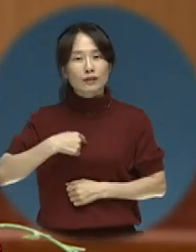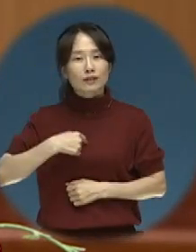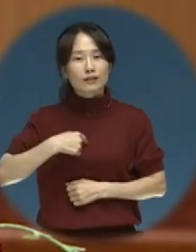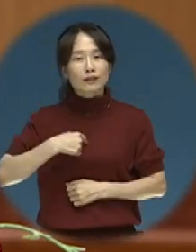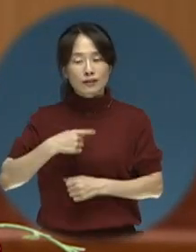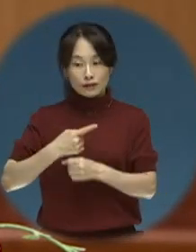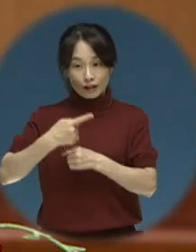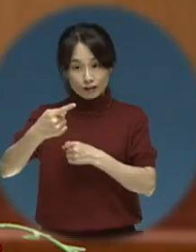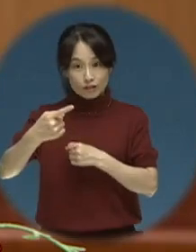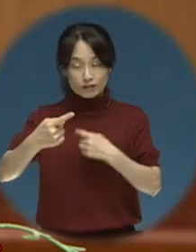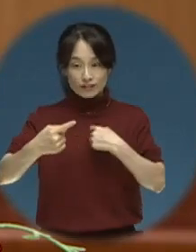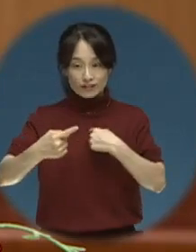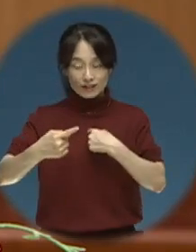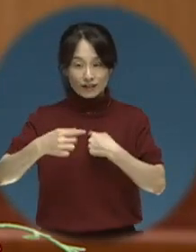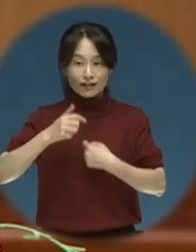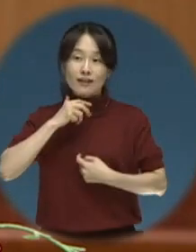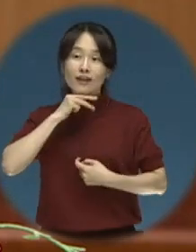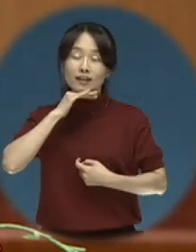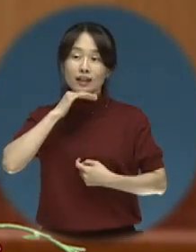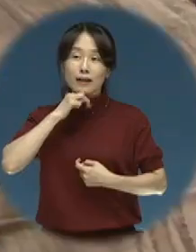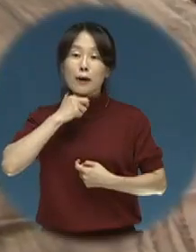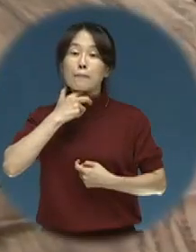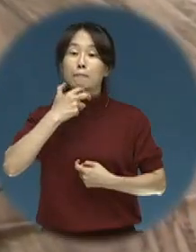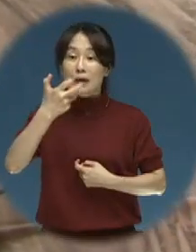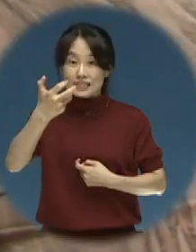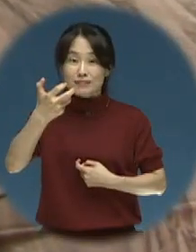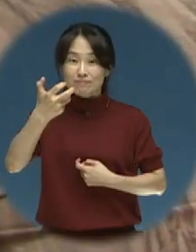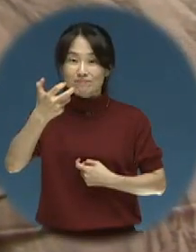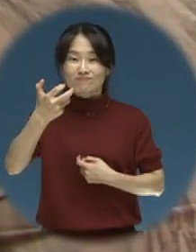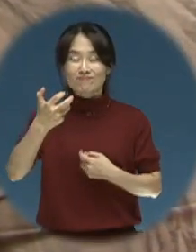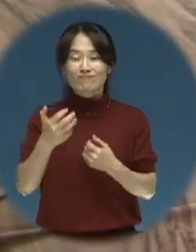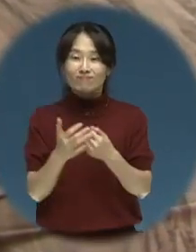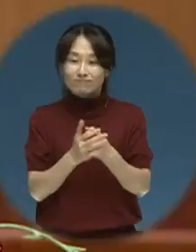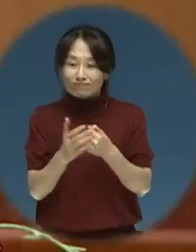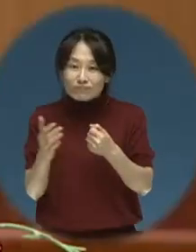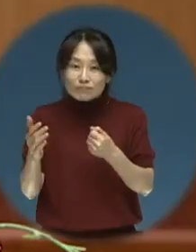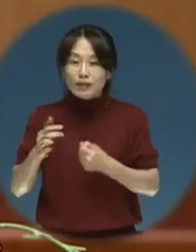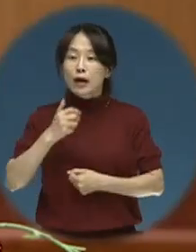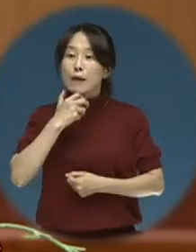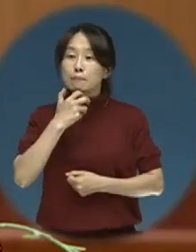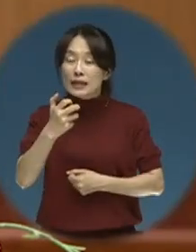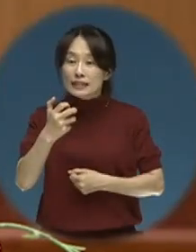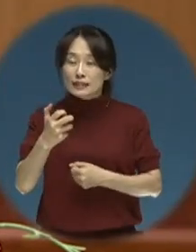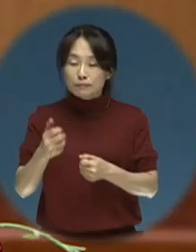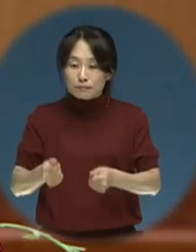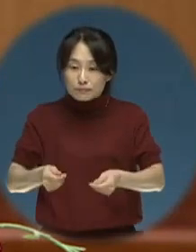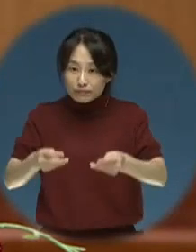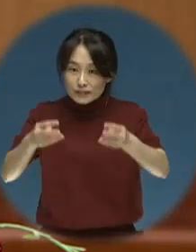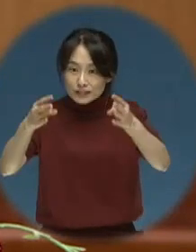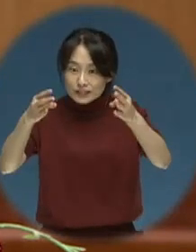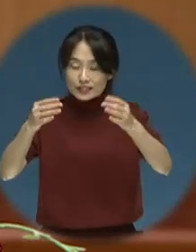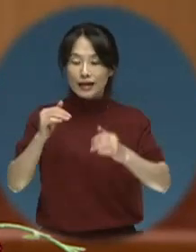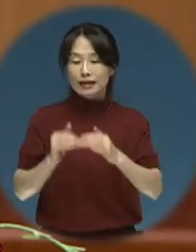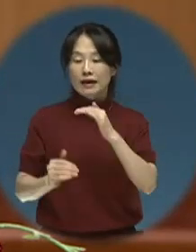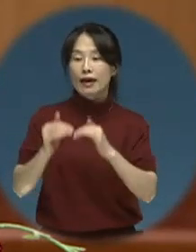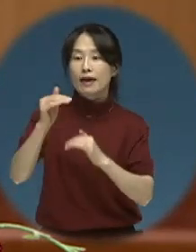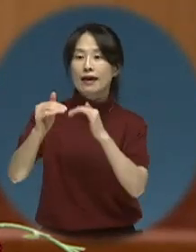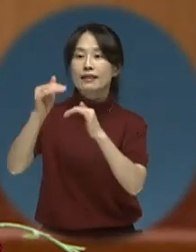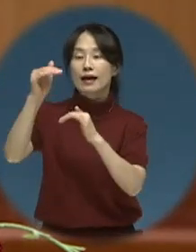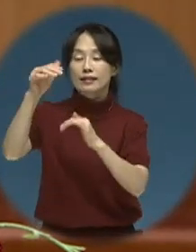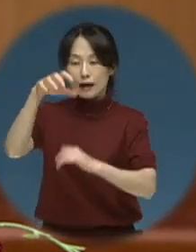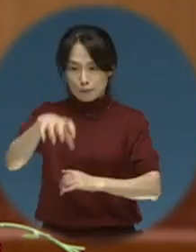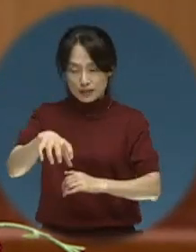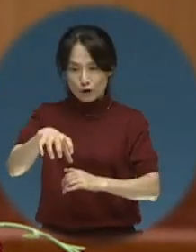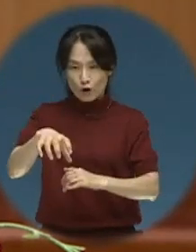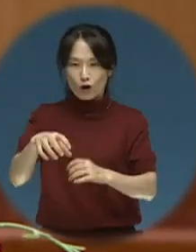이제 그 나이가 이제 80이라 그 80층의 계단 앞에서 이런 이제 산문을